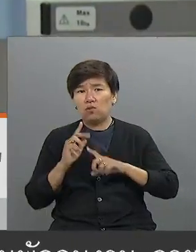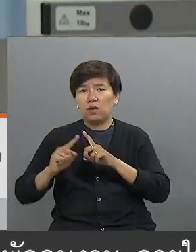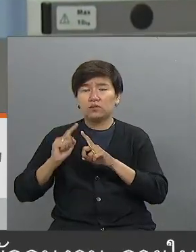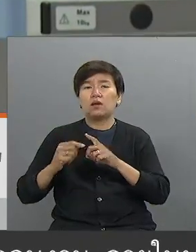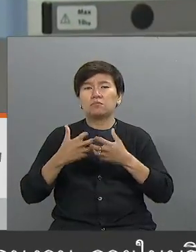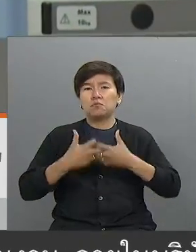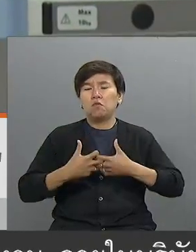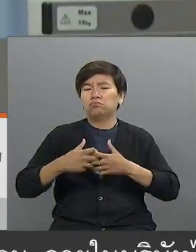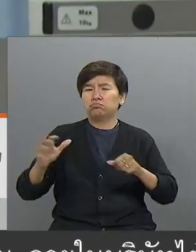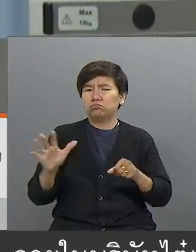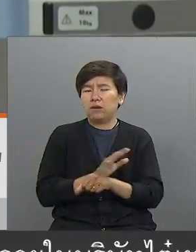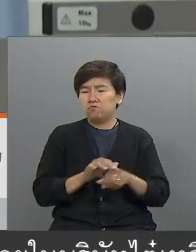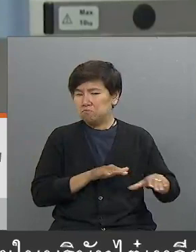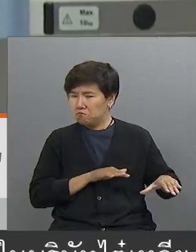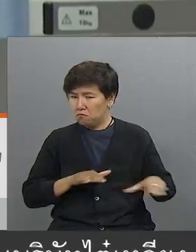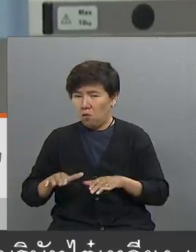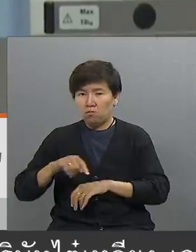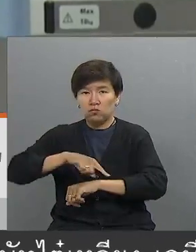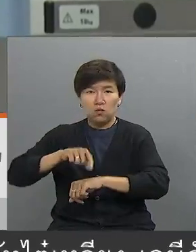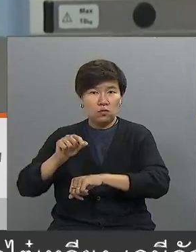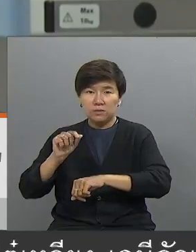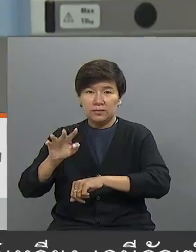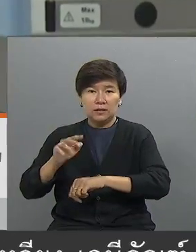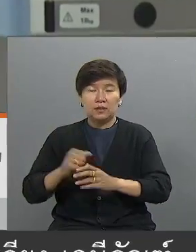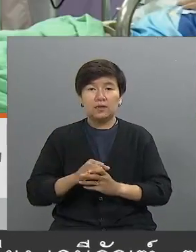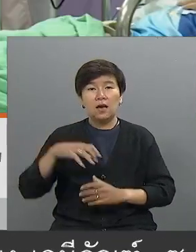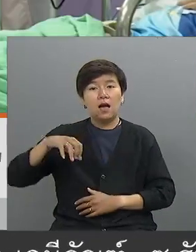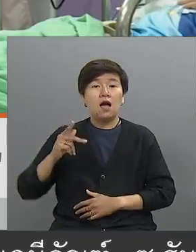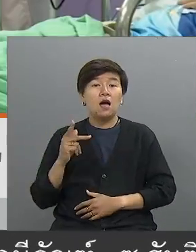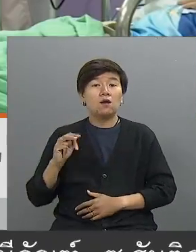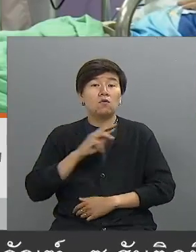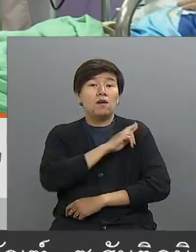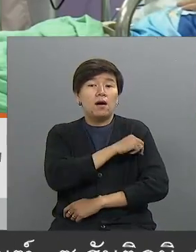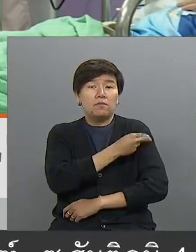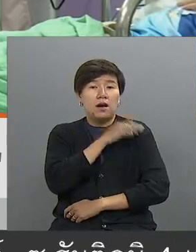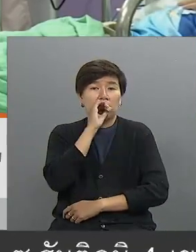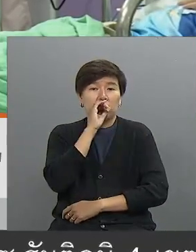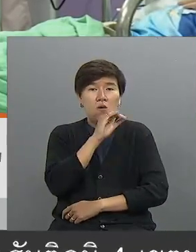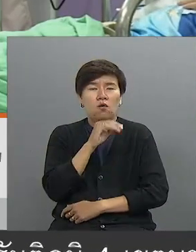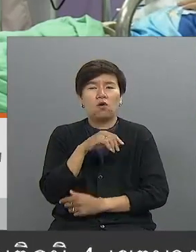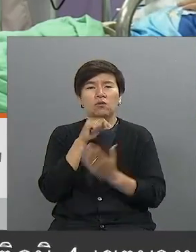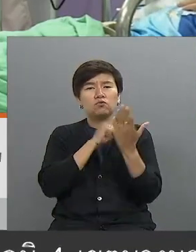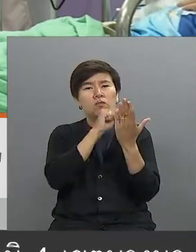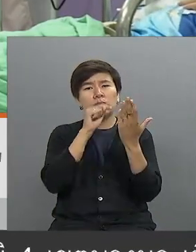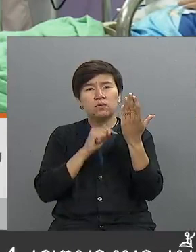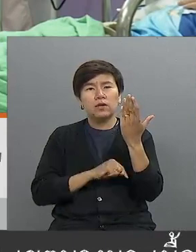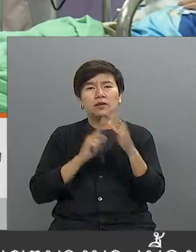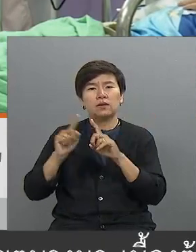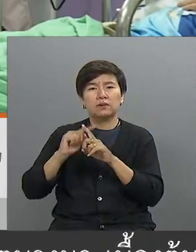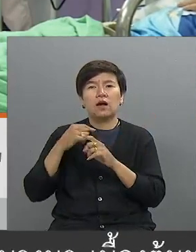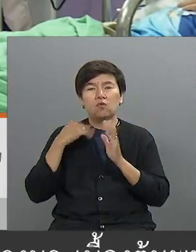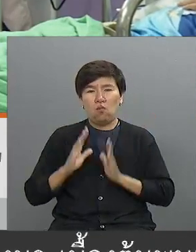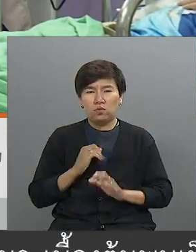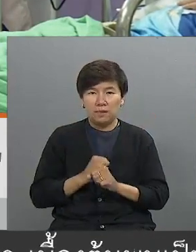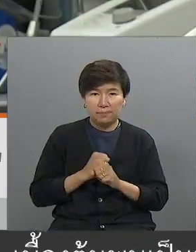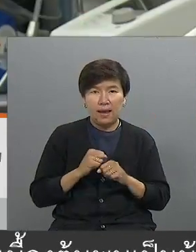งขณะที่กรมอนามัยได้สั่งการให้ศูนย์อนามัยทั่วประเทศเตรียมความพร้อมด้านบุคลากรและอุปกรณ์